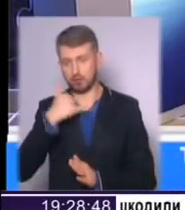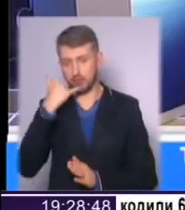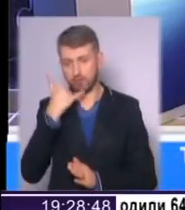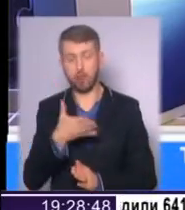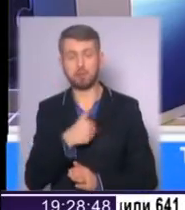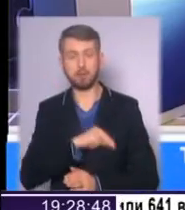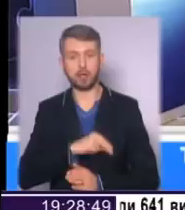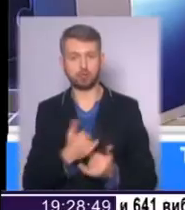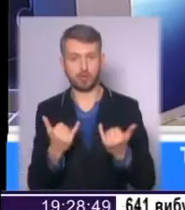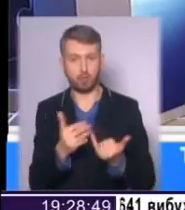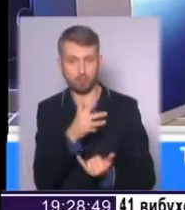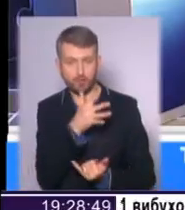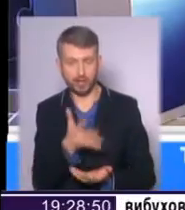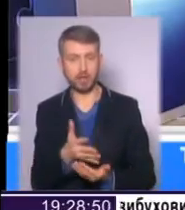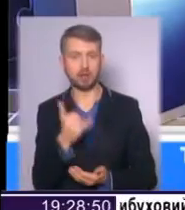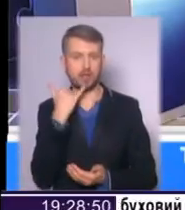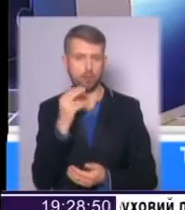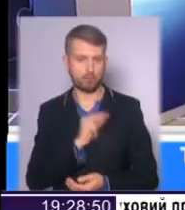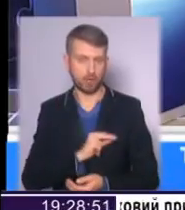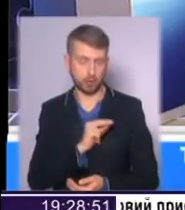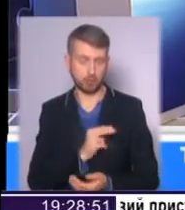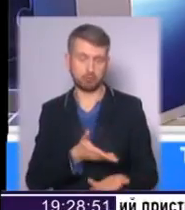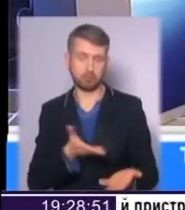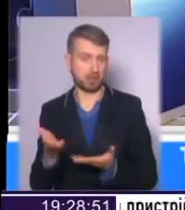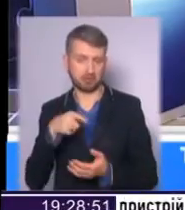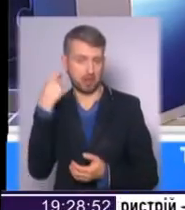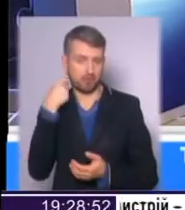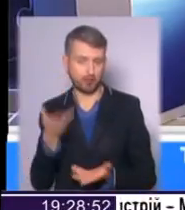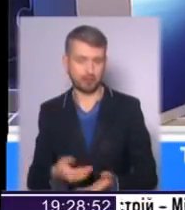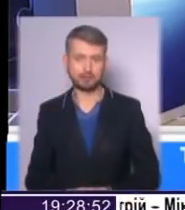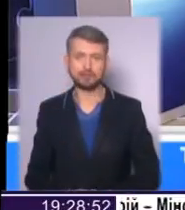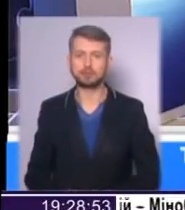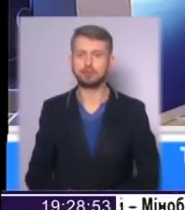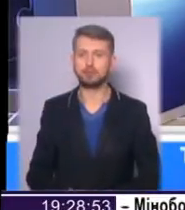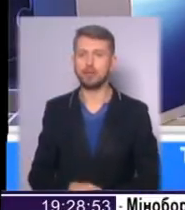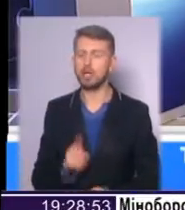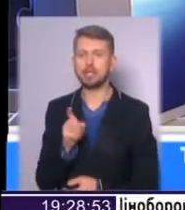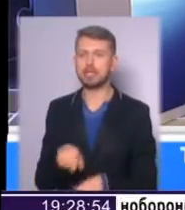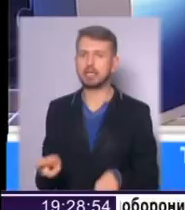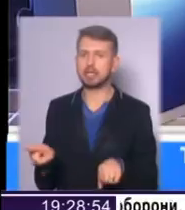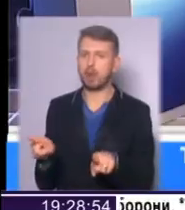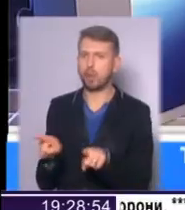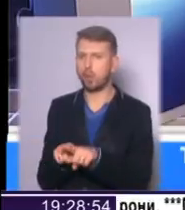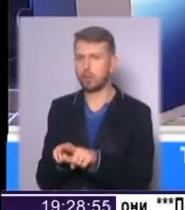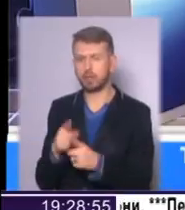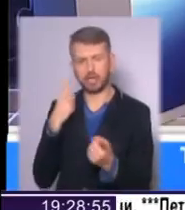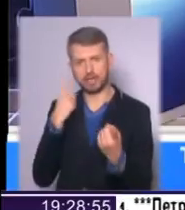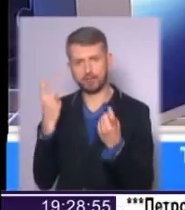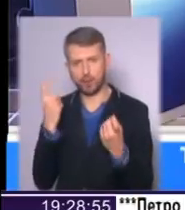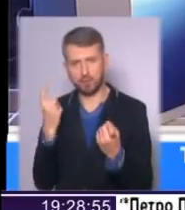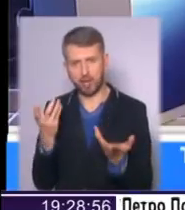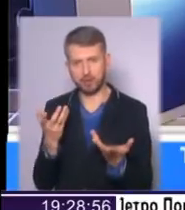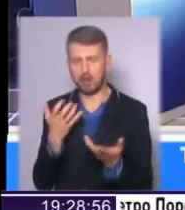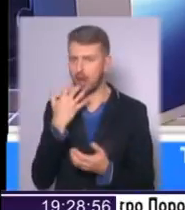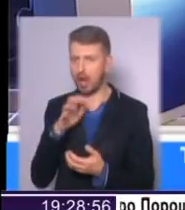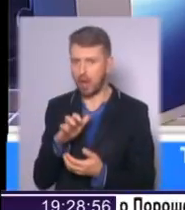прямому ефірі. Телефон вже працює. Будь ласка, долучайтеся до нашої дискусії. З такої, знаєте, інформації